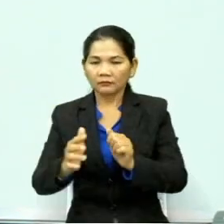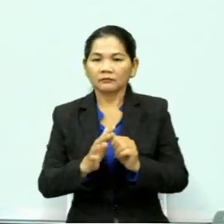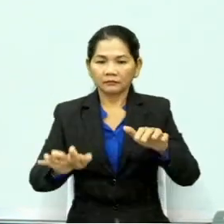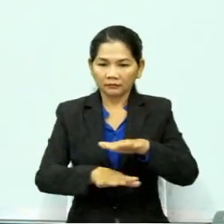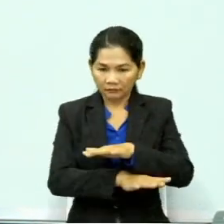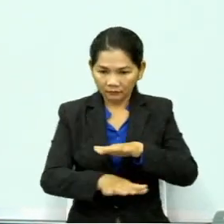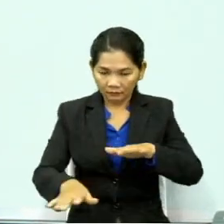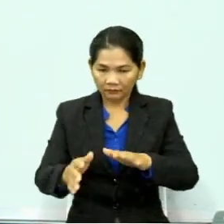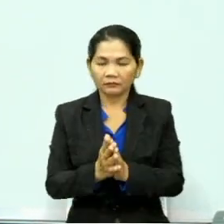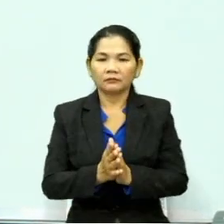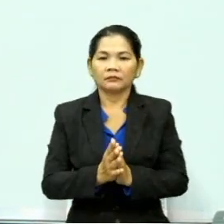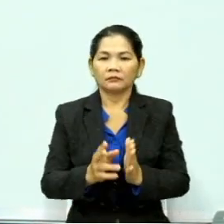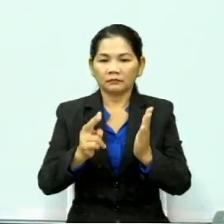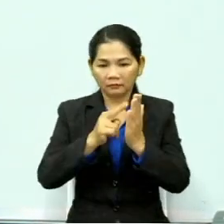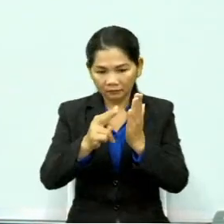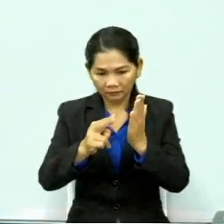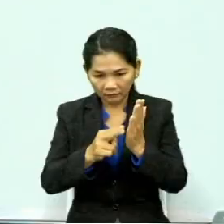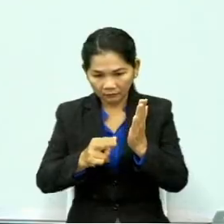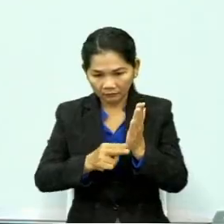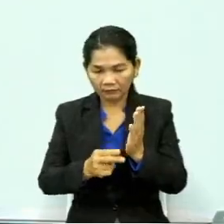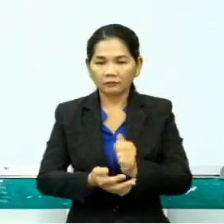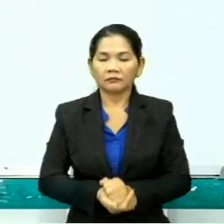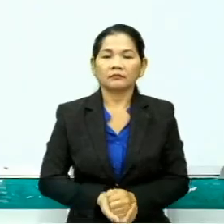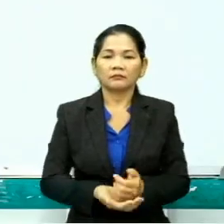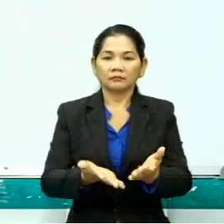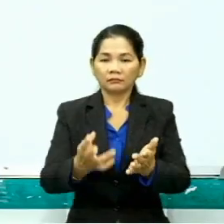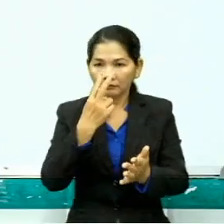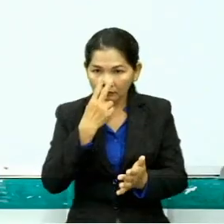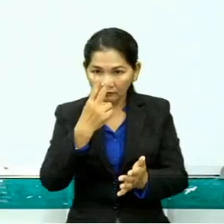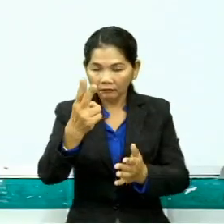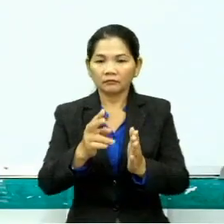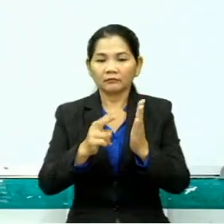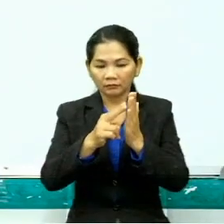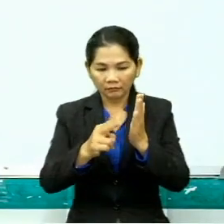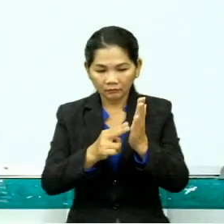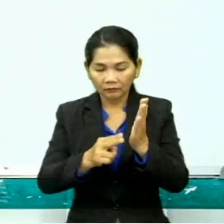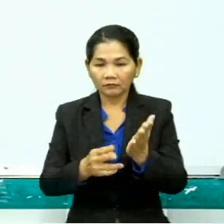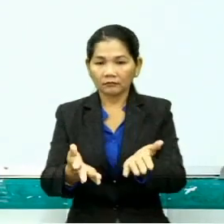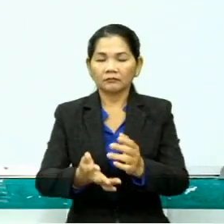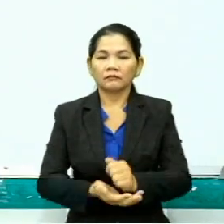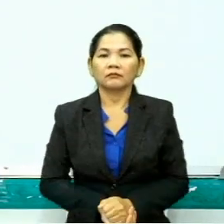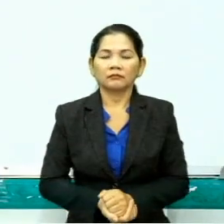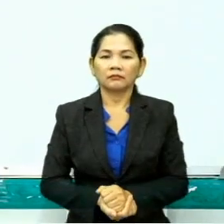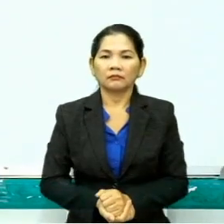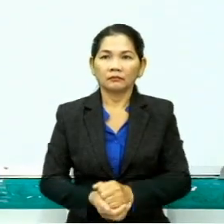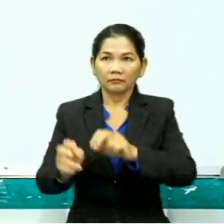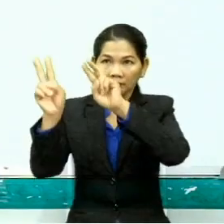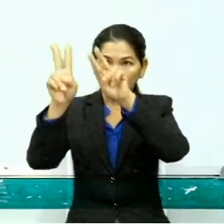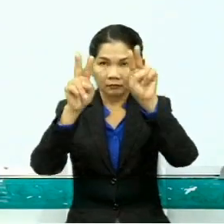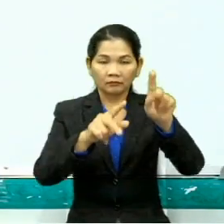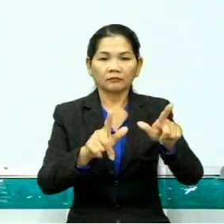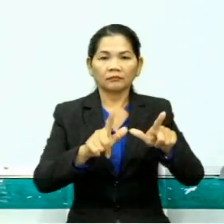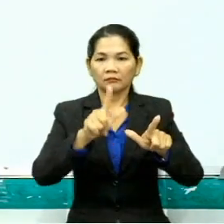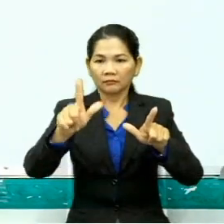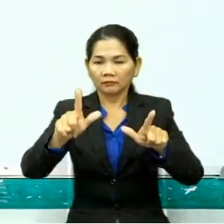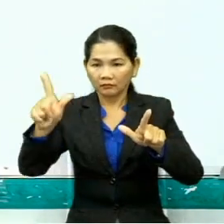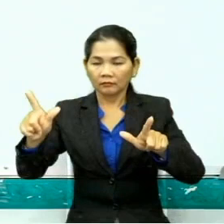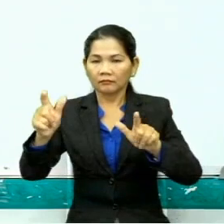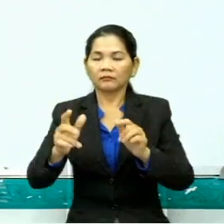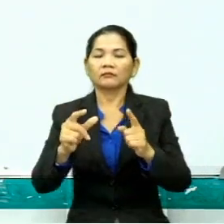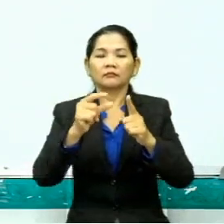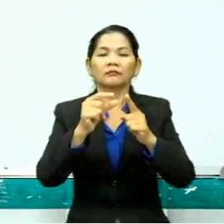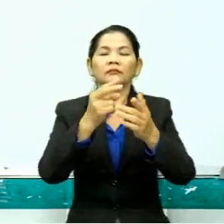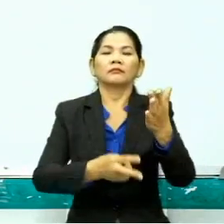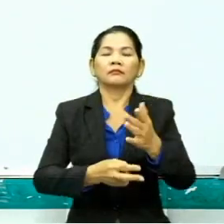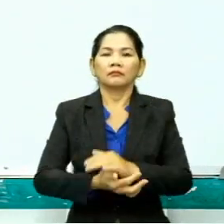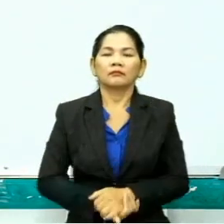cáo bì khăn ông ạ tập bọt chà tỏ lấy chúng tôi mơ ạ tập bọt ạ khăn nên là con tỏ bịa tết cho chuôn nâng bịa chà chuôn nâng bịa